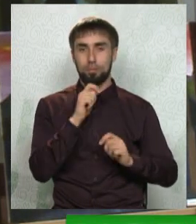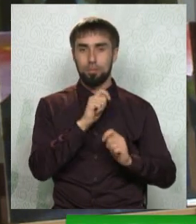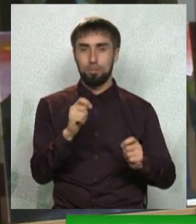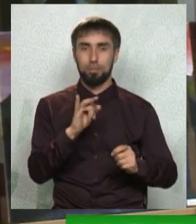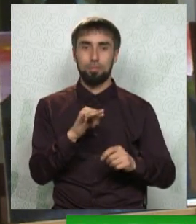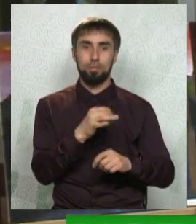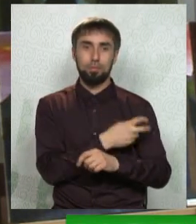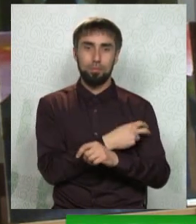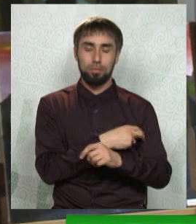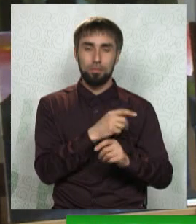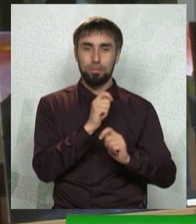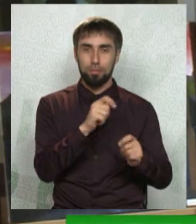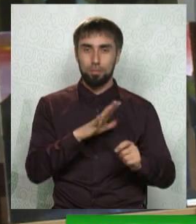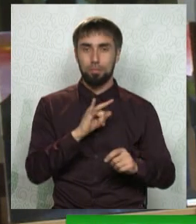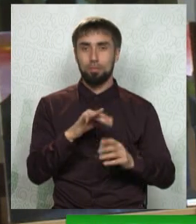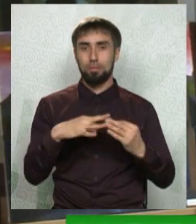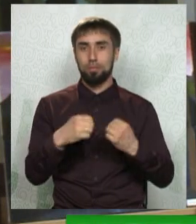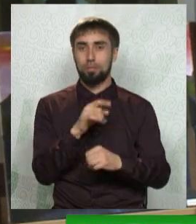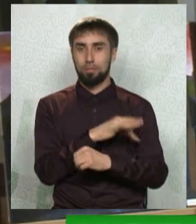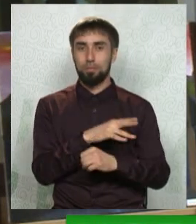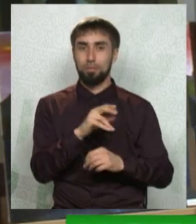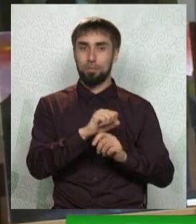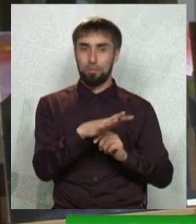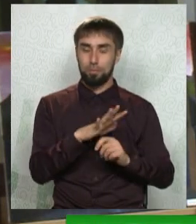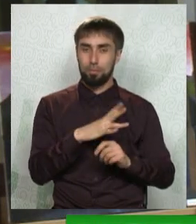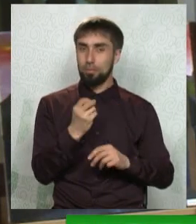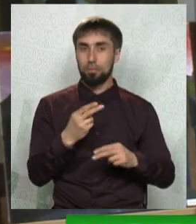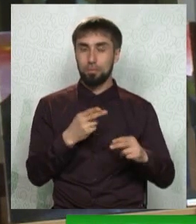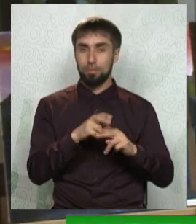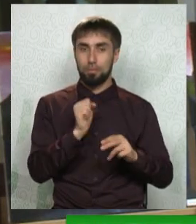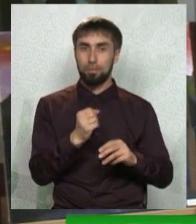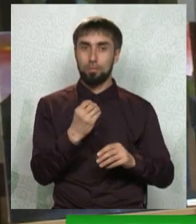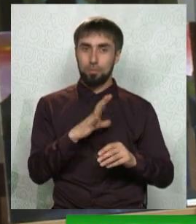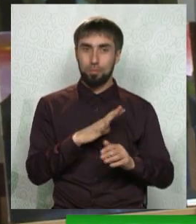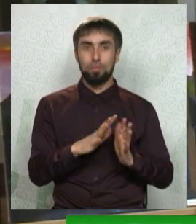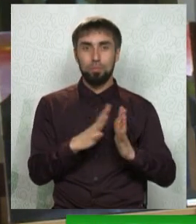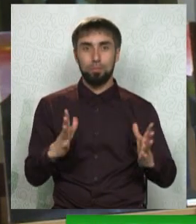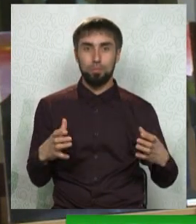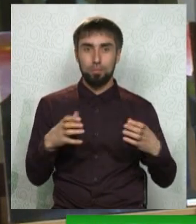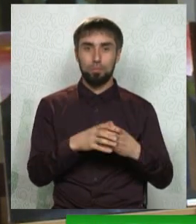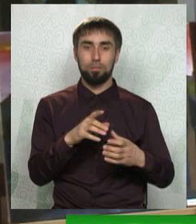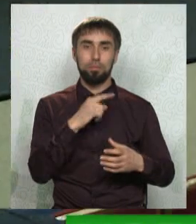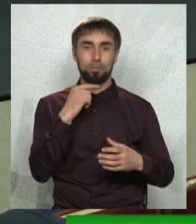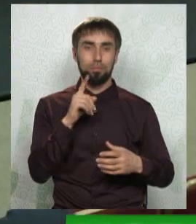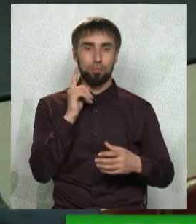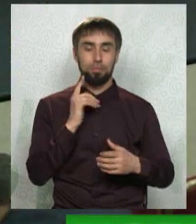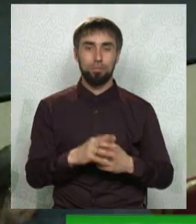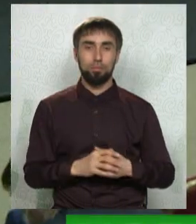и малоимущим семьям. Пандемия коронавируса не то что не стала преградой, а еще даже больше объединила ингушскую молодежь.